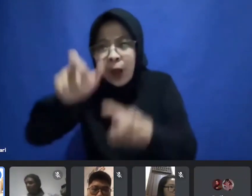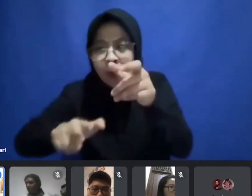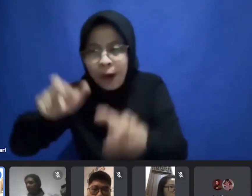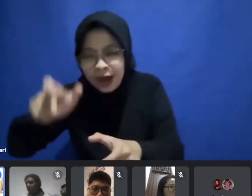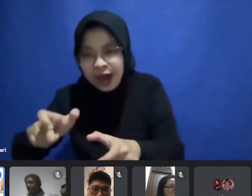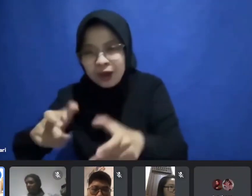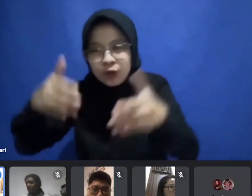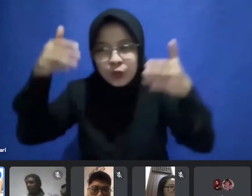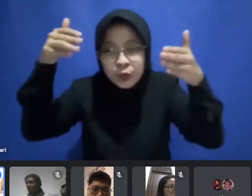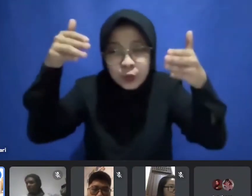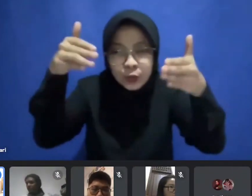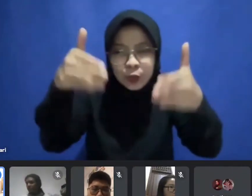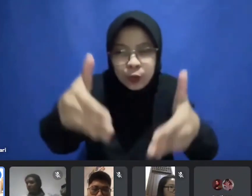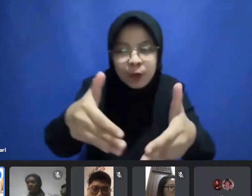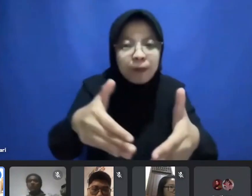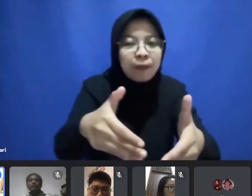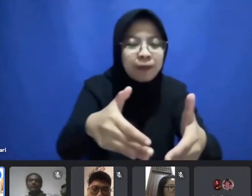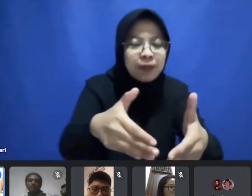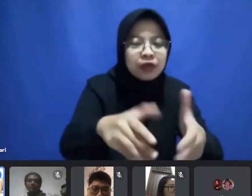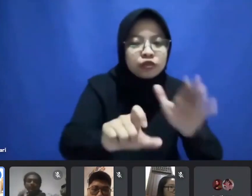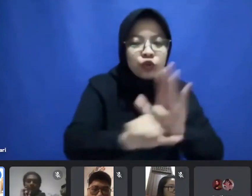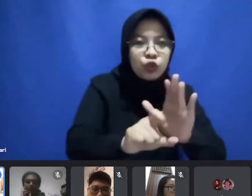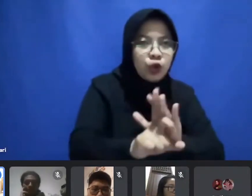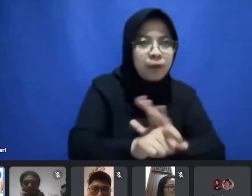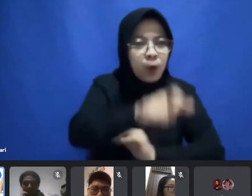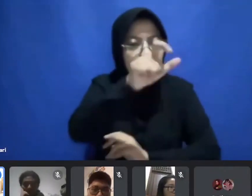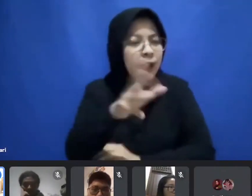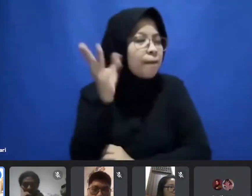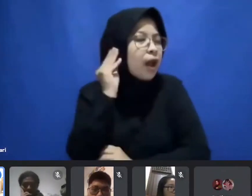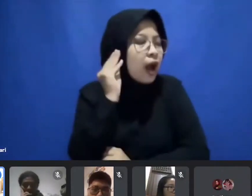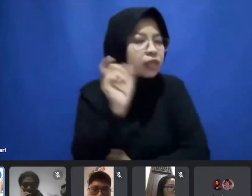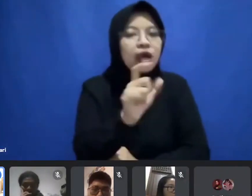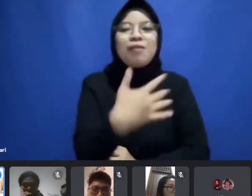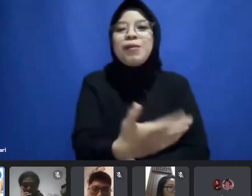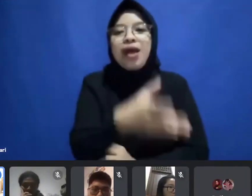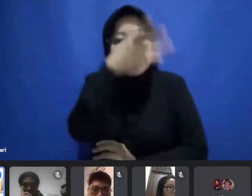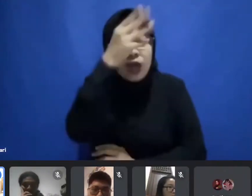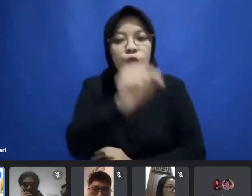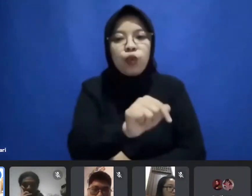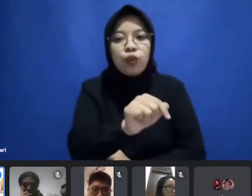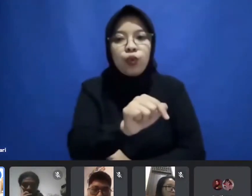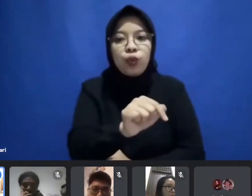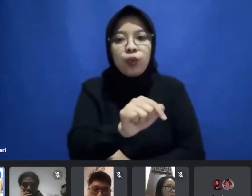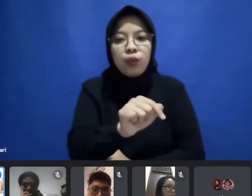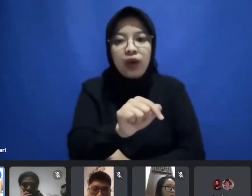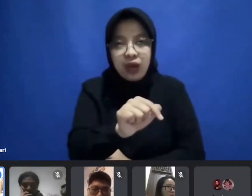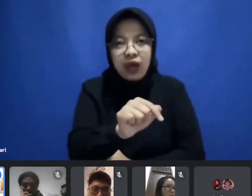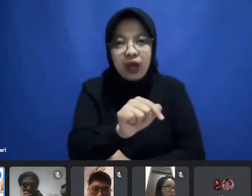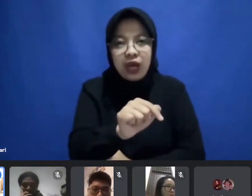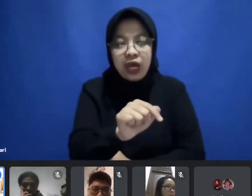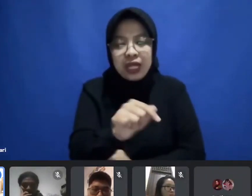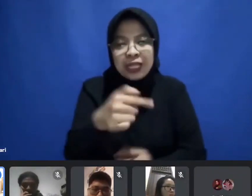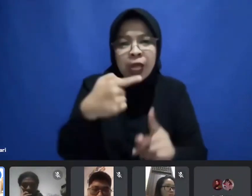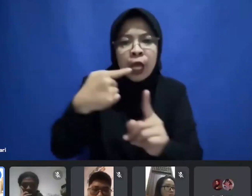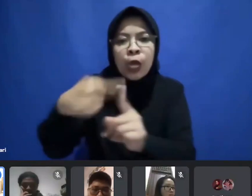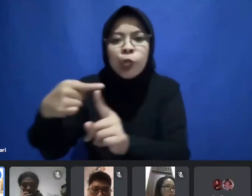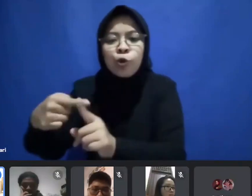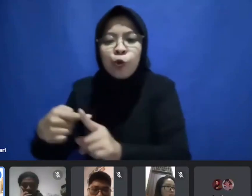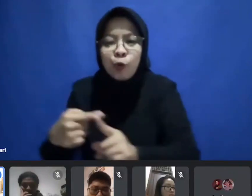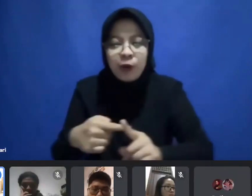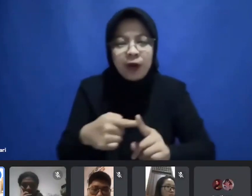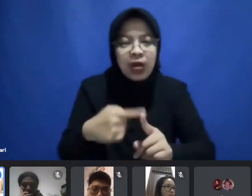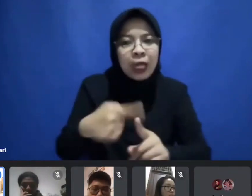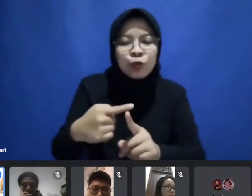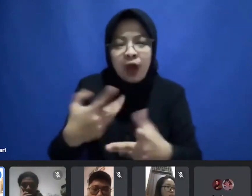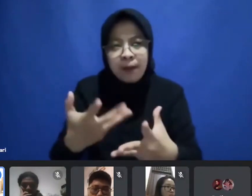secara spesifik dalam mendengar misalnya kemudian Kemudian dicari parameter-parameter akses yang